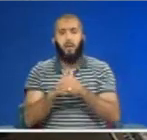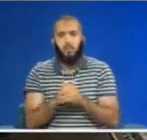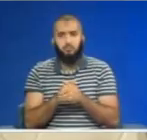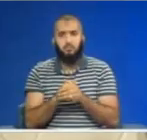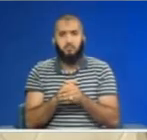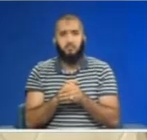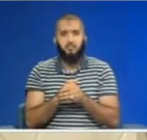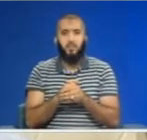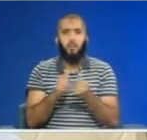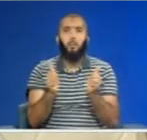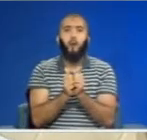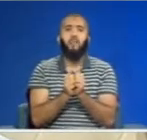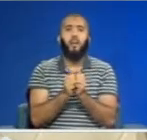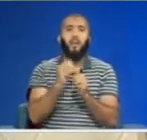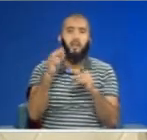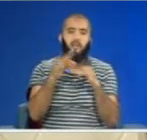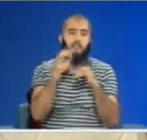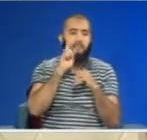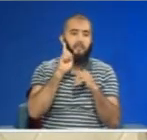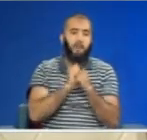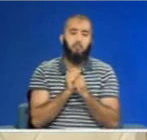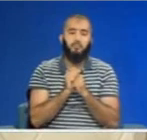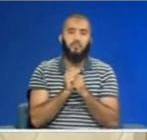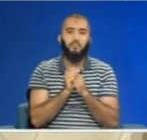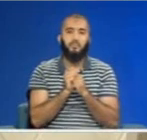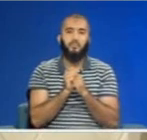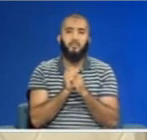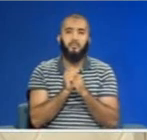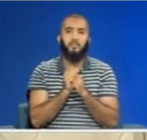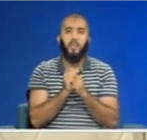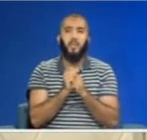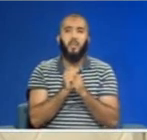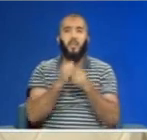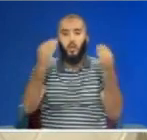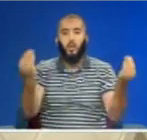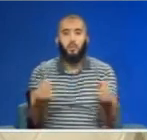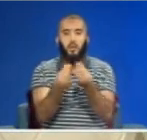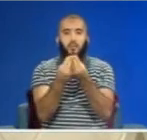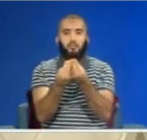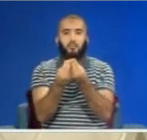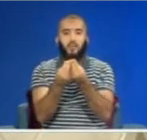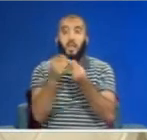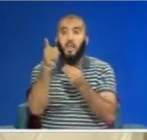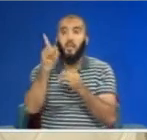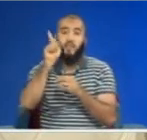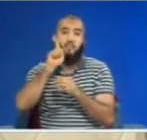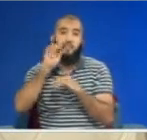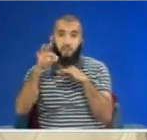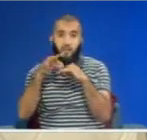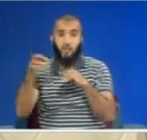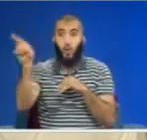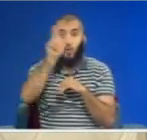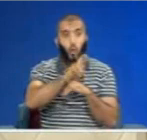قول للفظ التحريم. نعم. فقال هذا أغلبها تنصرف إلى اليمين، فهو